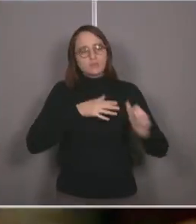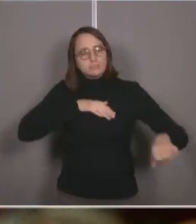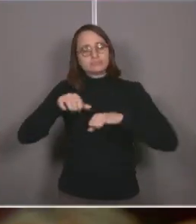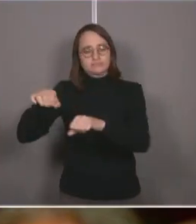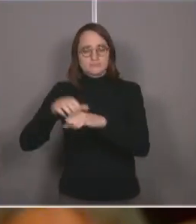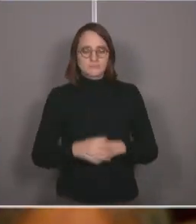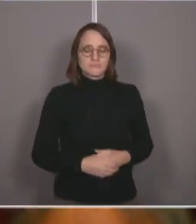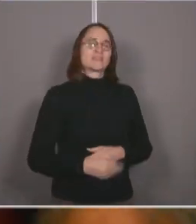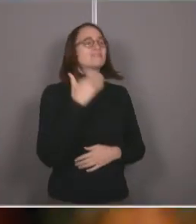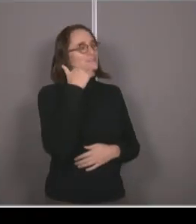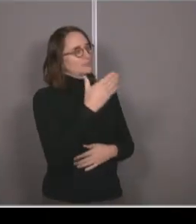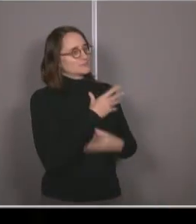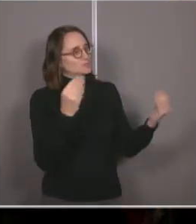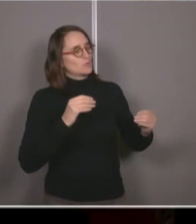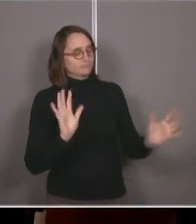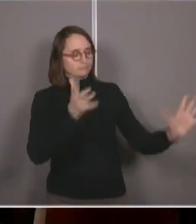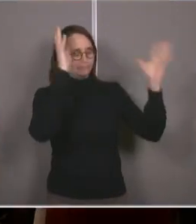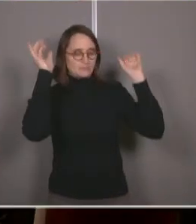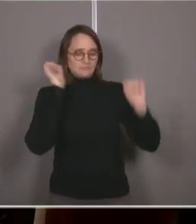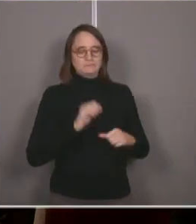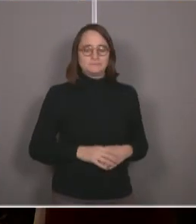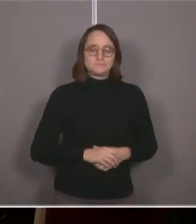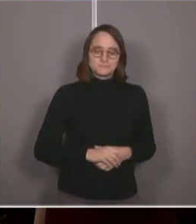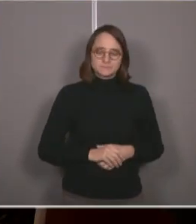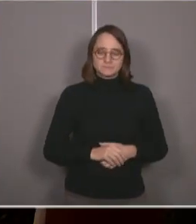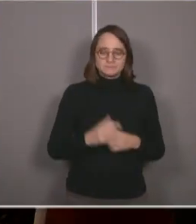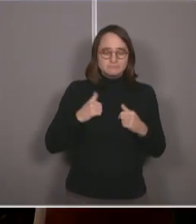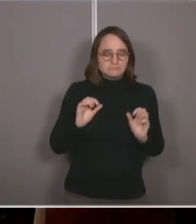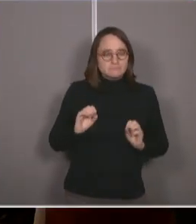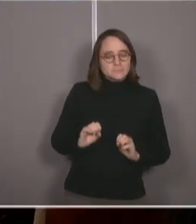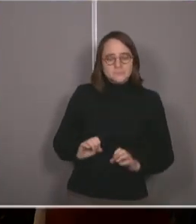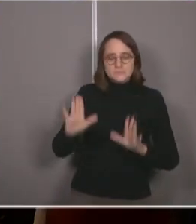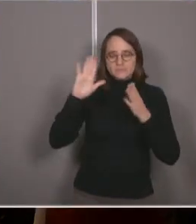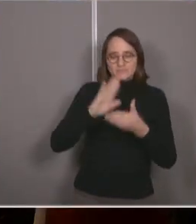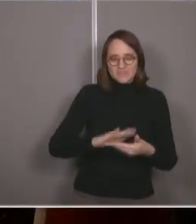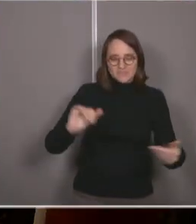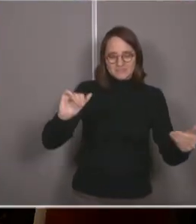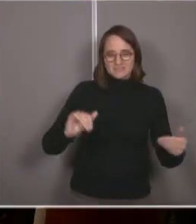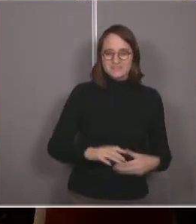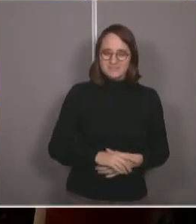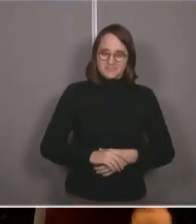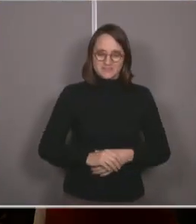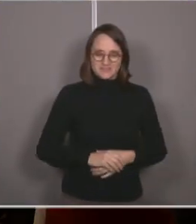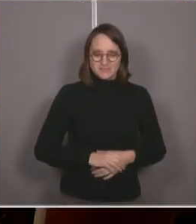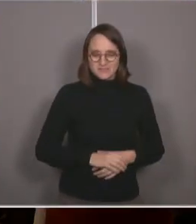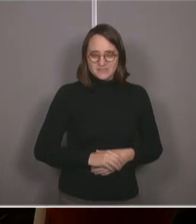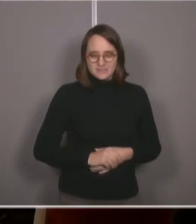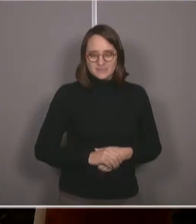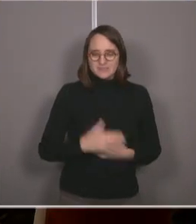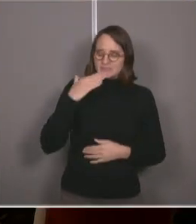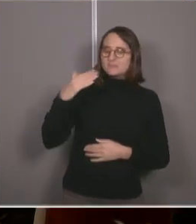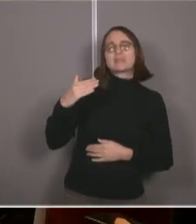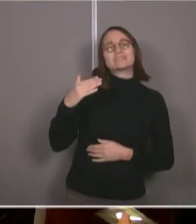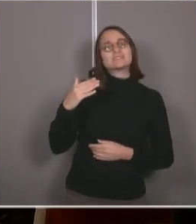beaucoup Frédéric, on peut l'applaudir. Moi je m'en vais, mais je vous laisse entre les mains de Boris pour la séquence suivante. Merci Pierrick.